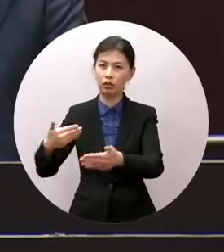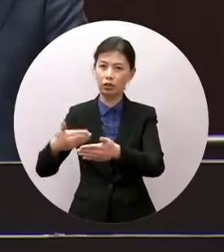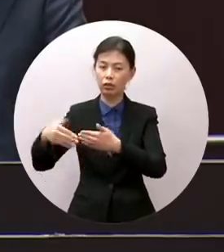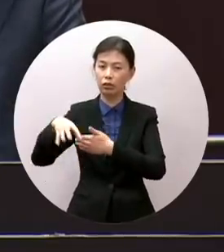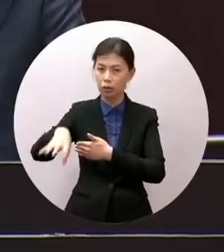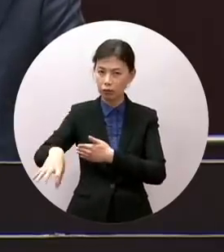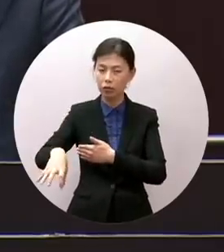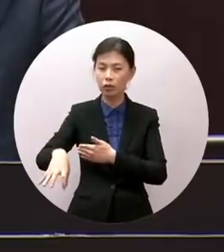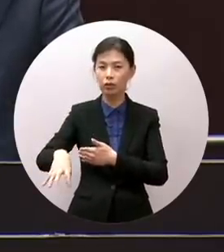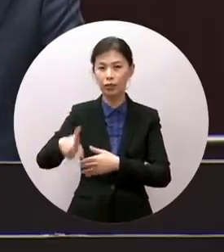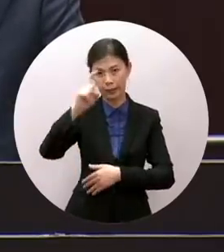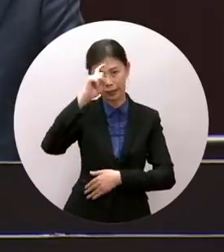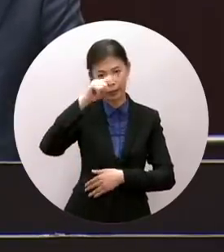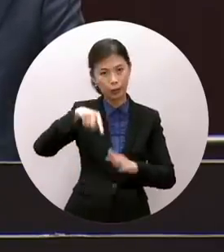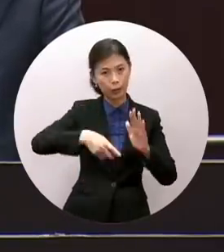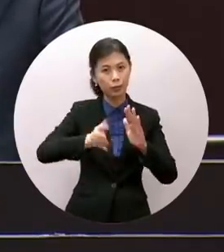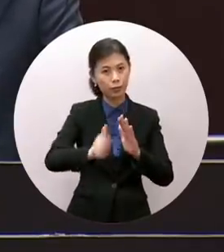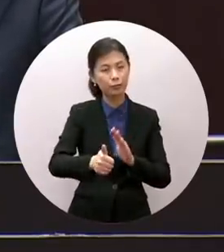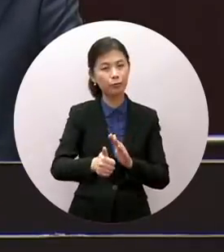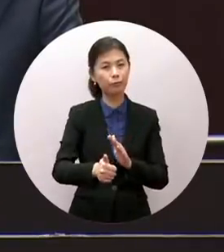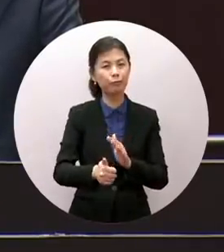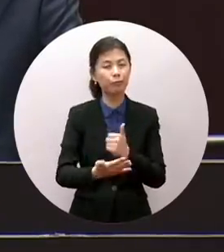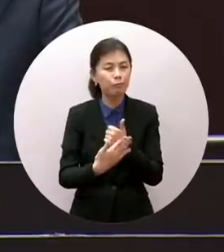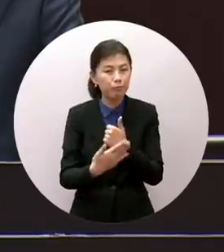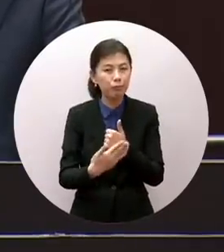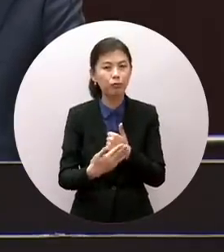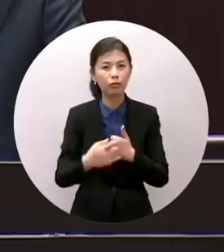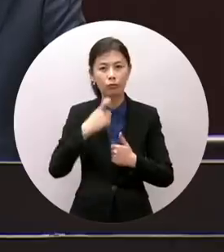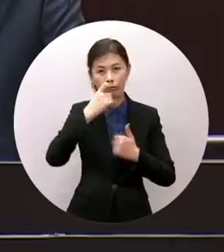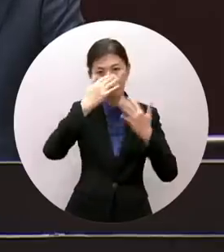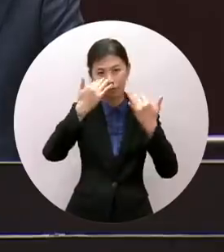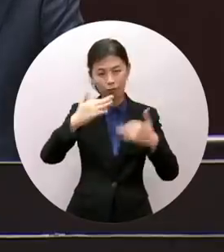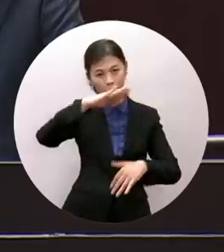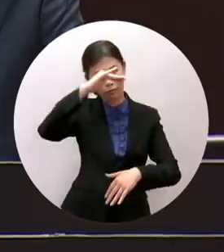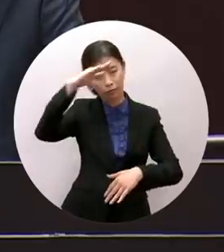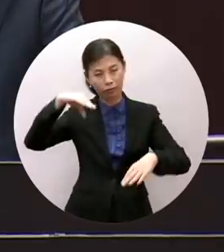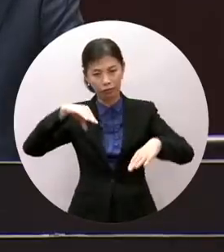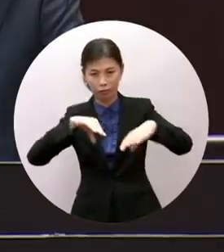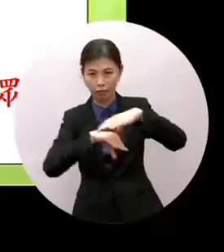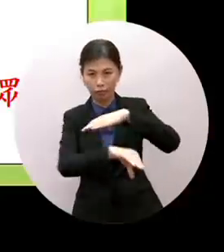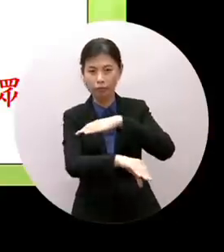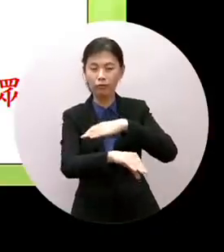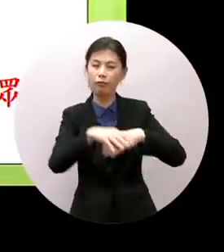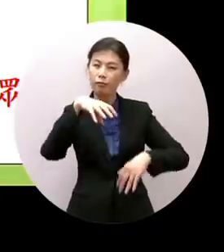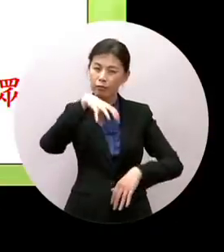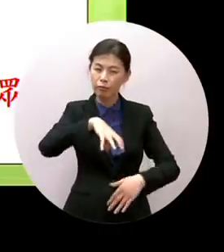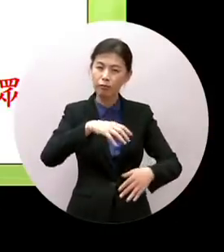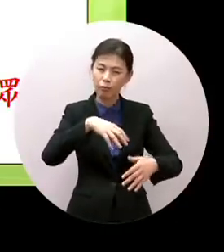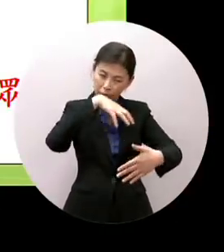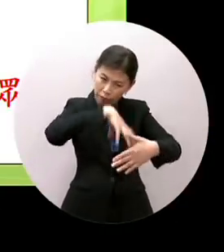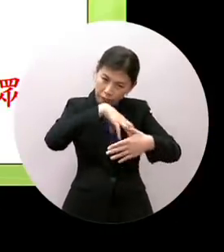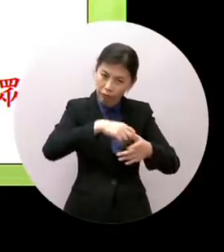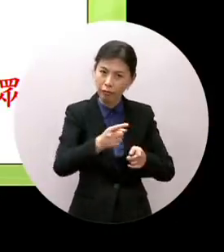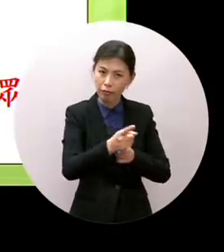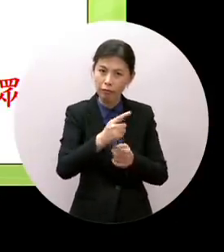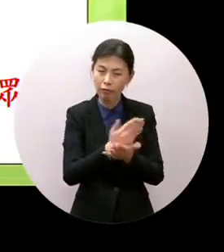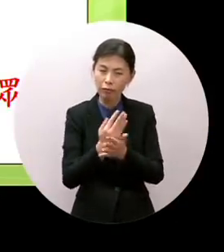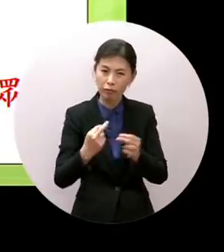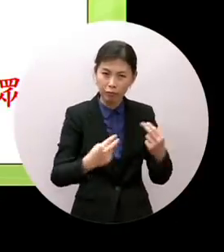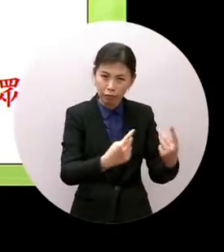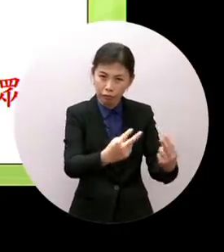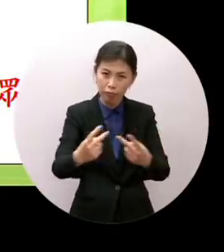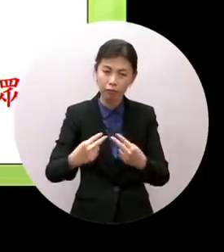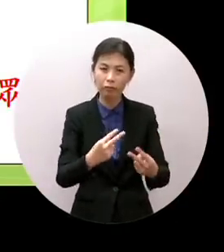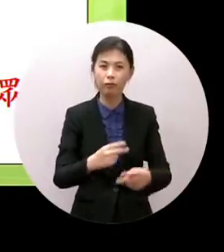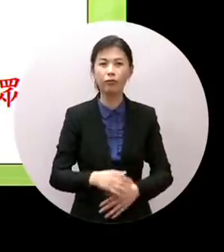托院长会当讲吼，伫咱的雪隧这个方面，设备更新吼，这个部分这是急迫